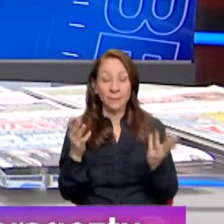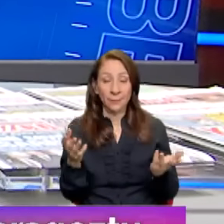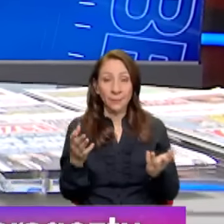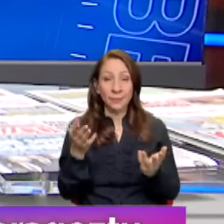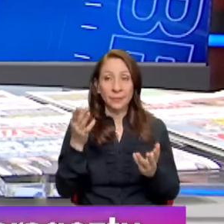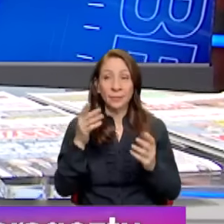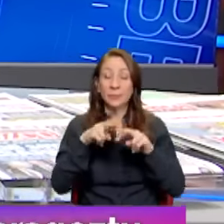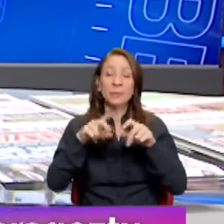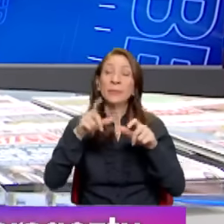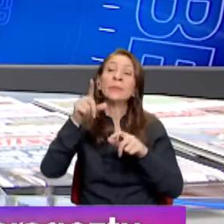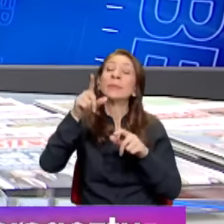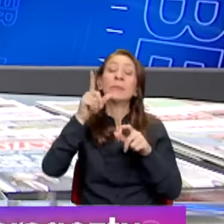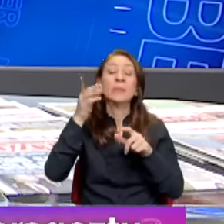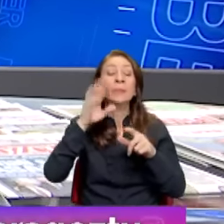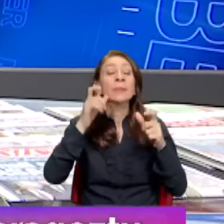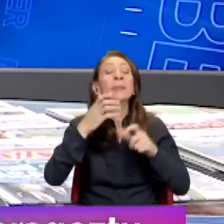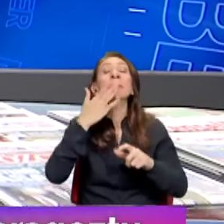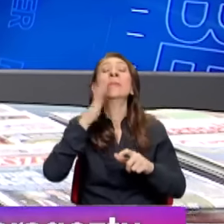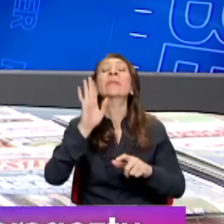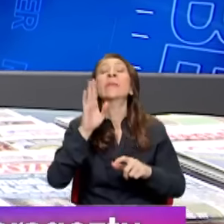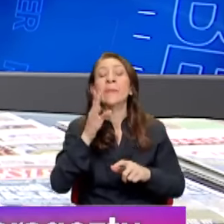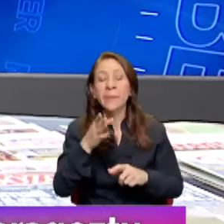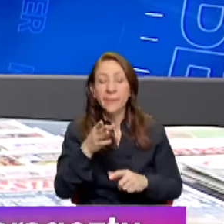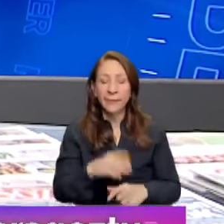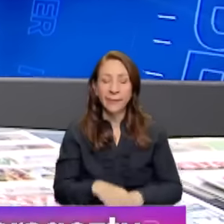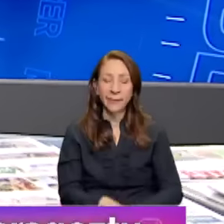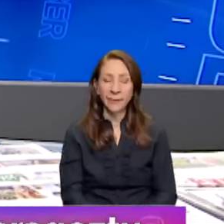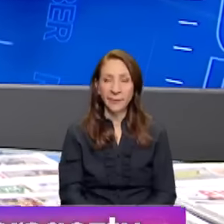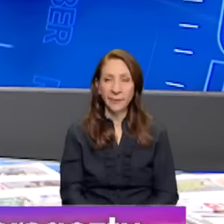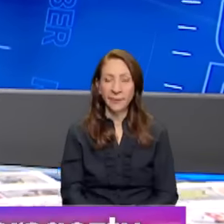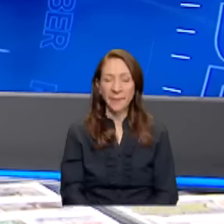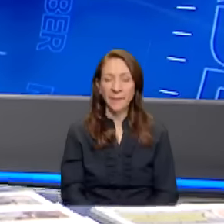başlığımız da başka yer mi